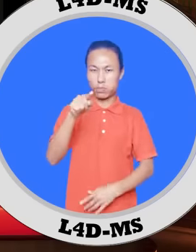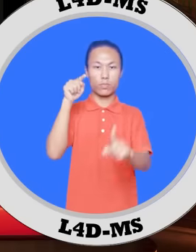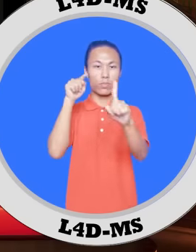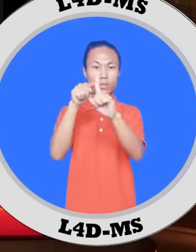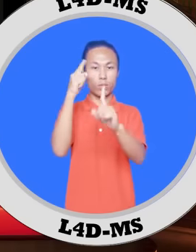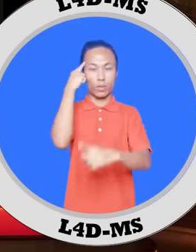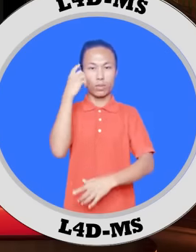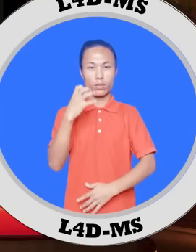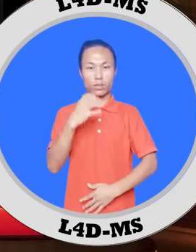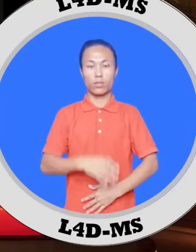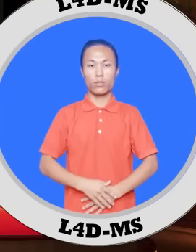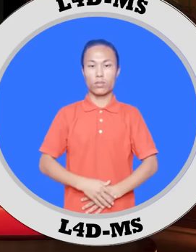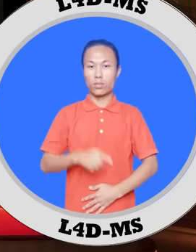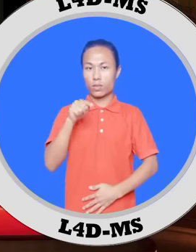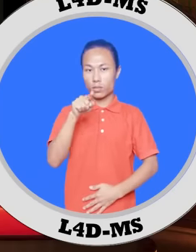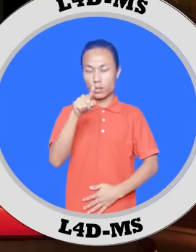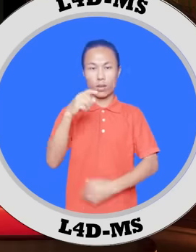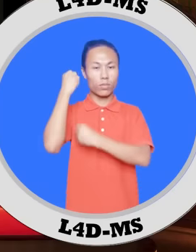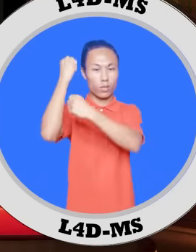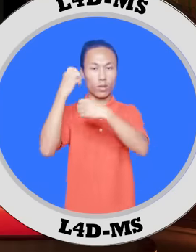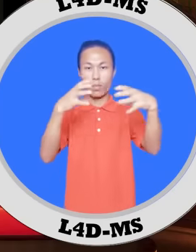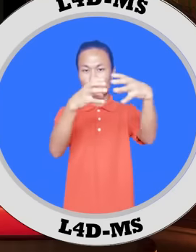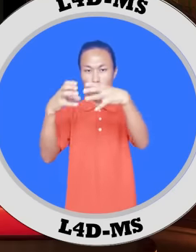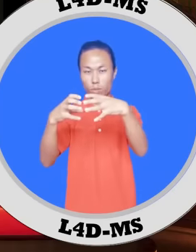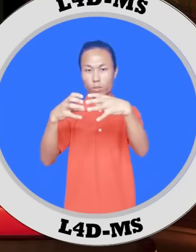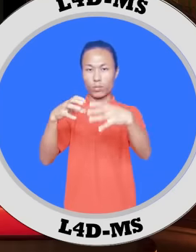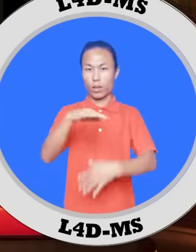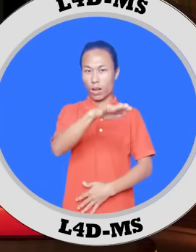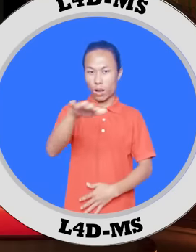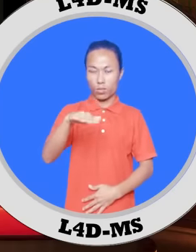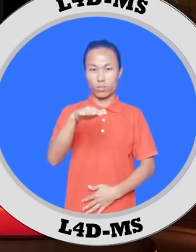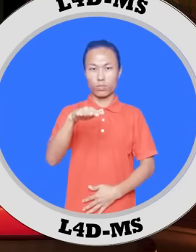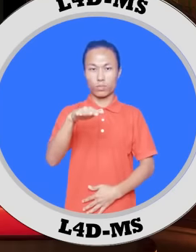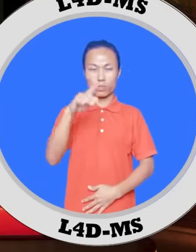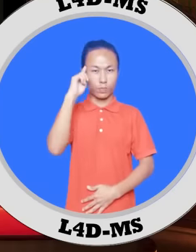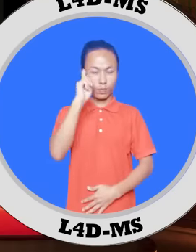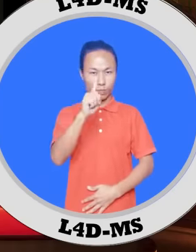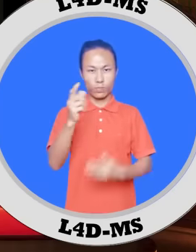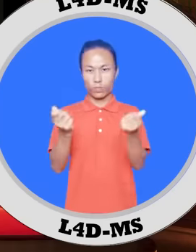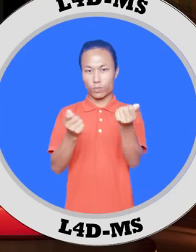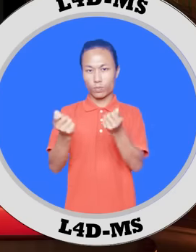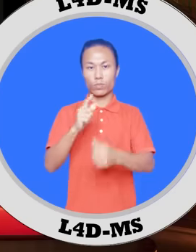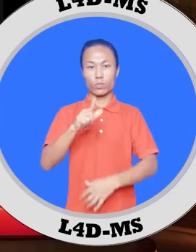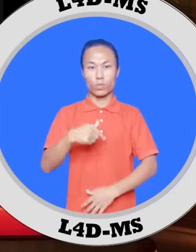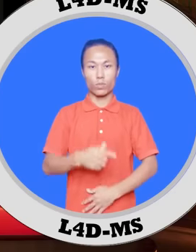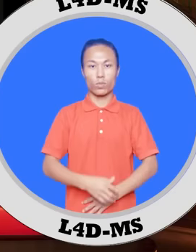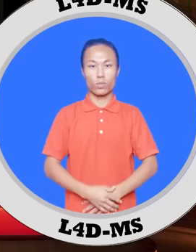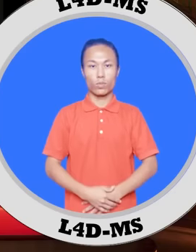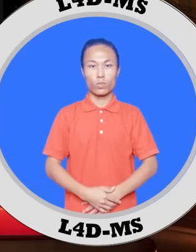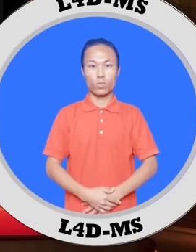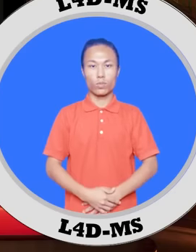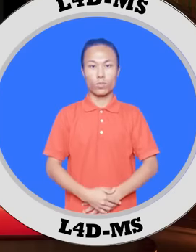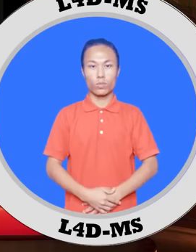ရှုံးနေမှုတွေနဲ့ရင်ဆိုင်နေရတဲ့ဆဲအုပ်စုဟာပြည်သူကိုခြနှင်းနဲ့နီလန်းမျိုးစုံသုံးပြီးတိုင်းပြည်ကိုသူတို့နဲ့အတူအ